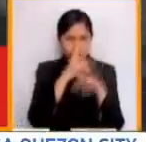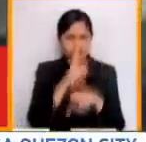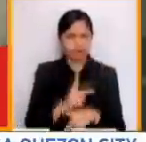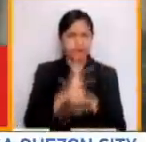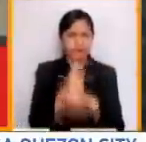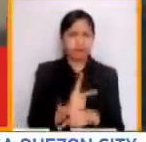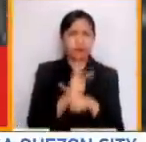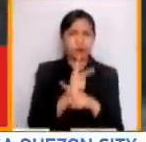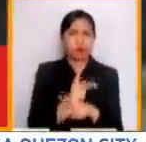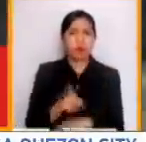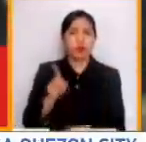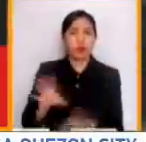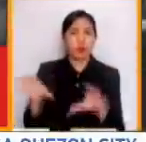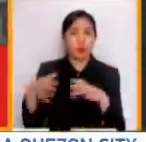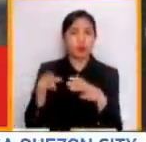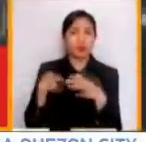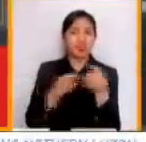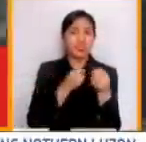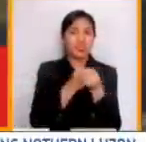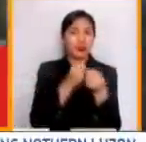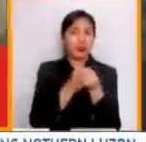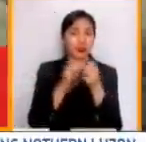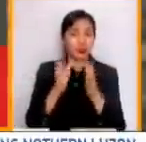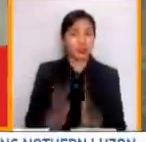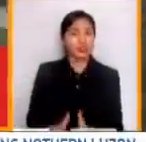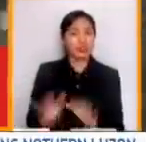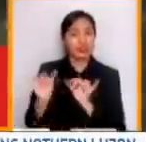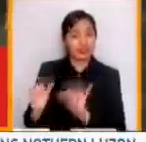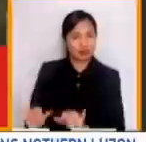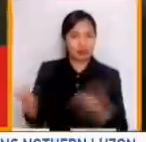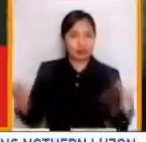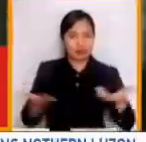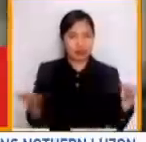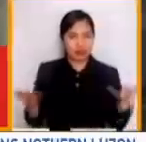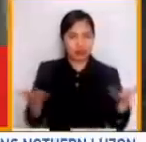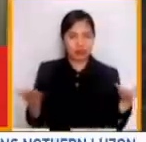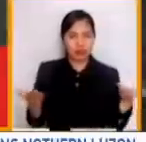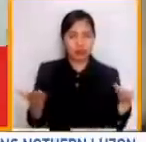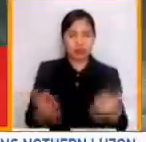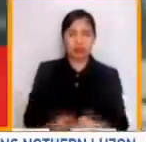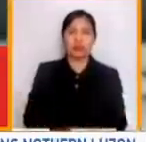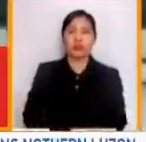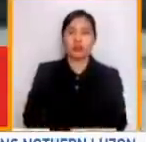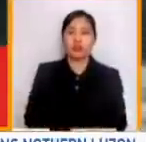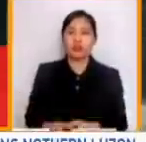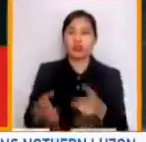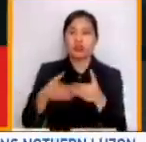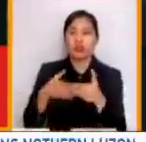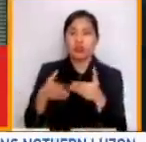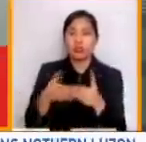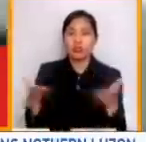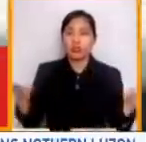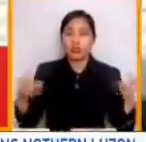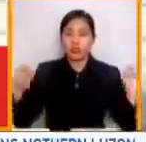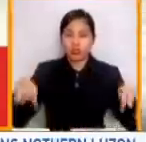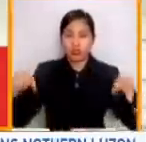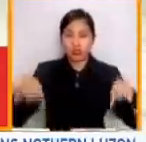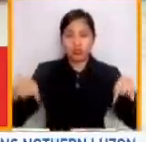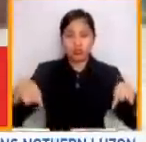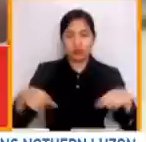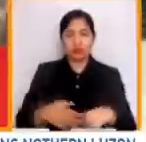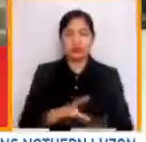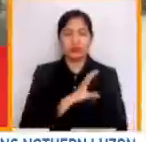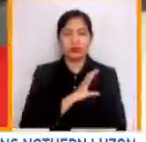mga supporters ay nandito lamang. Nandito ilang metro yung hanay mula dito sa pwesto ng mga pulis. Yung